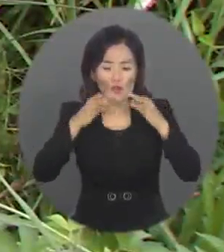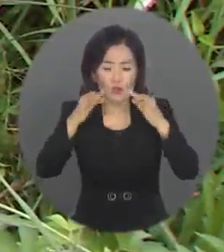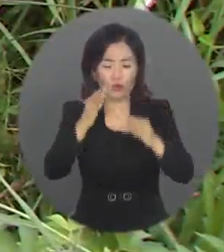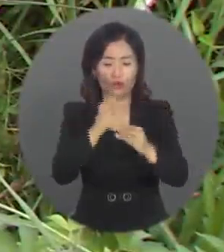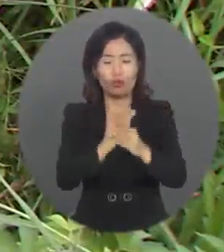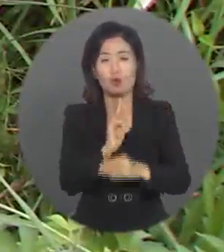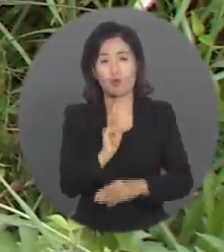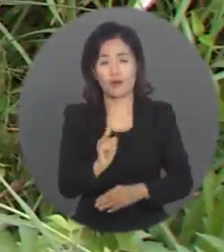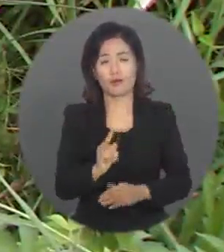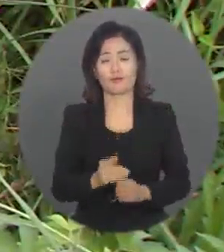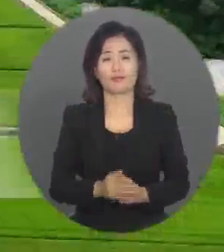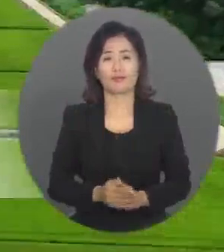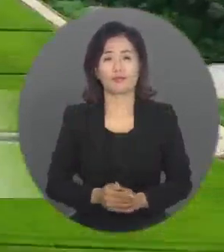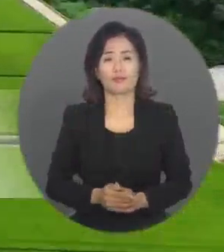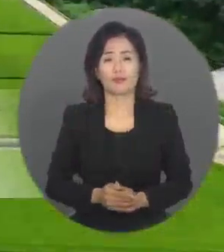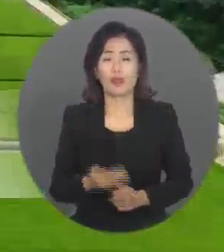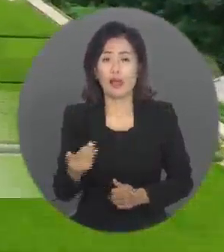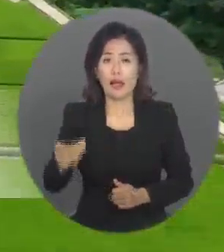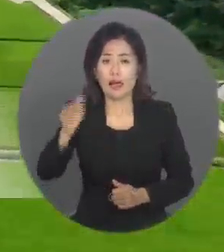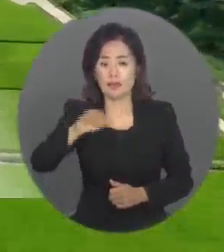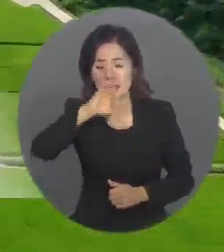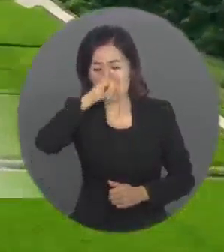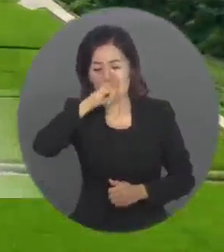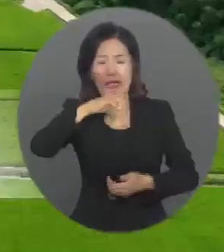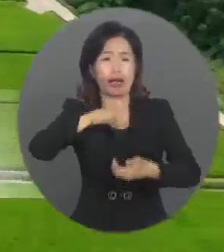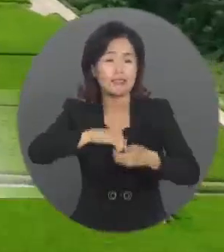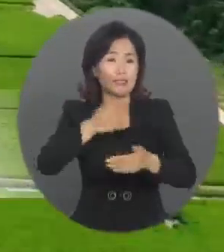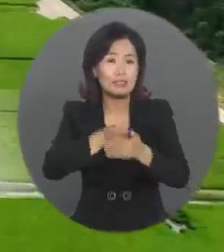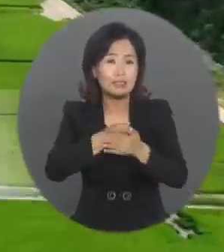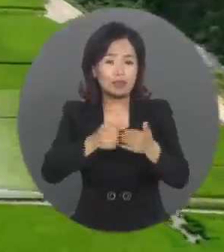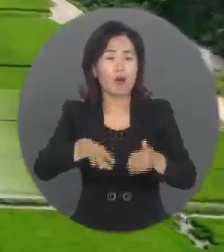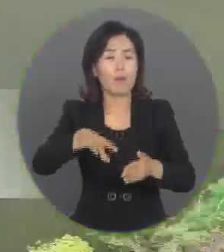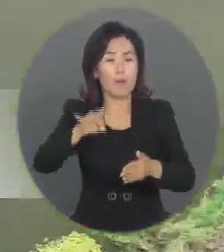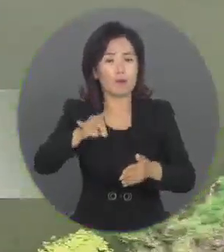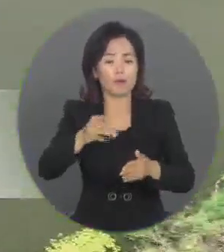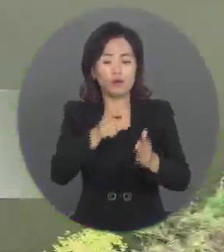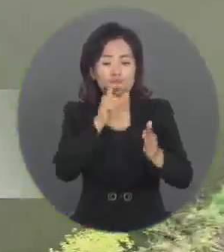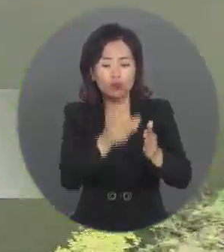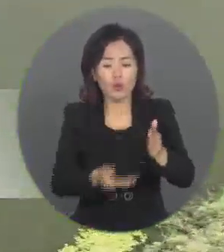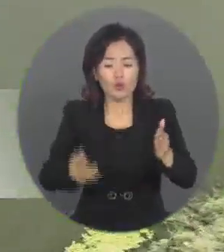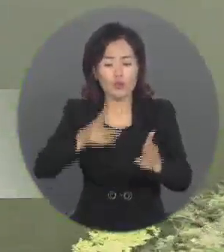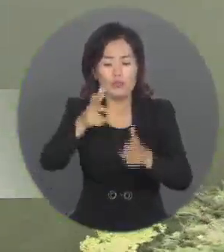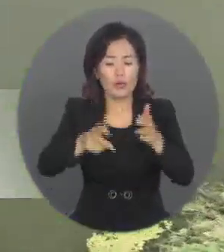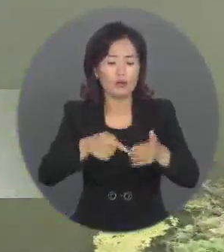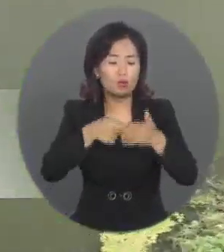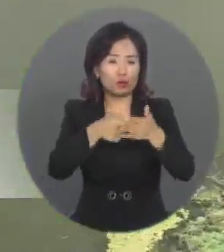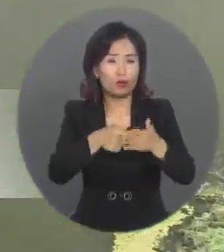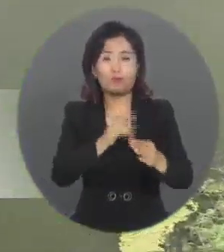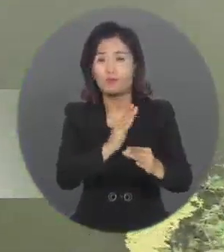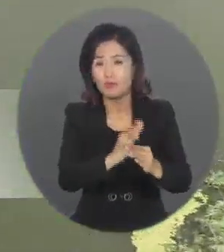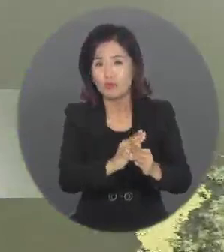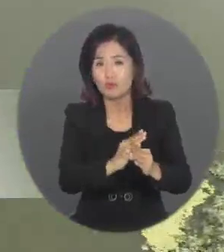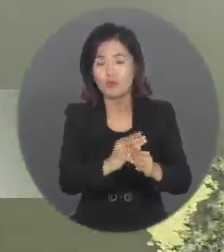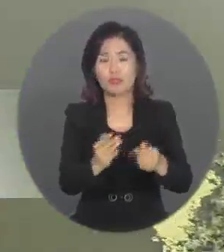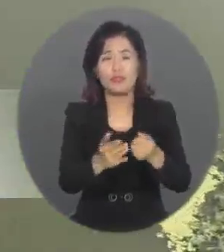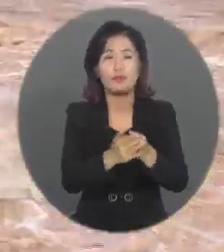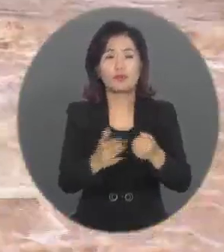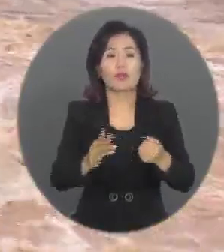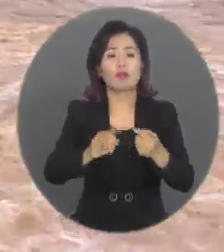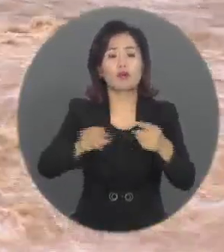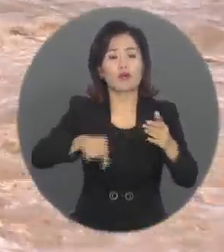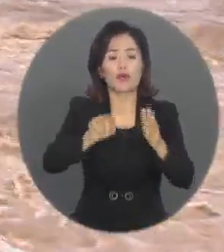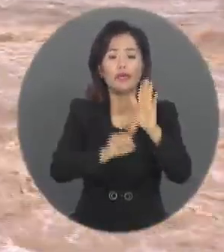노력하고 있다고 밝혔습니다. 하지만 예산이 한정돼 우선순위로 저수지 사업을 추진하고 있는 상황.